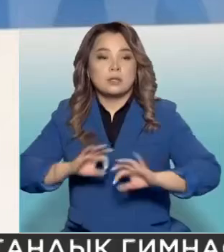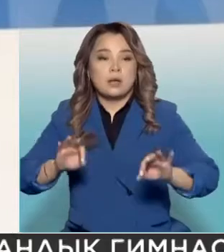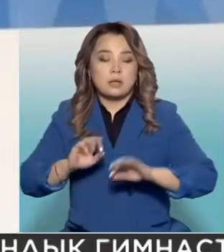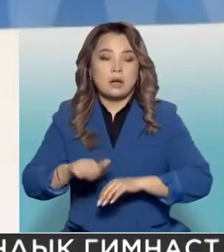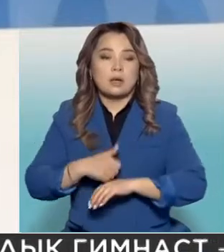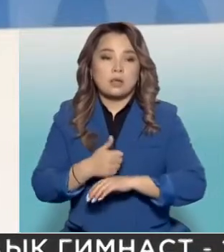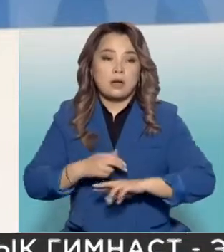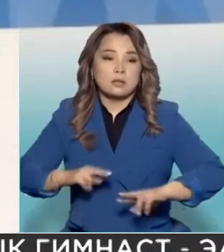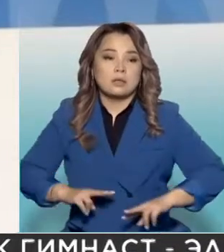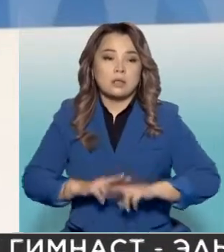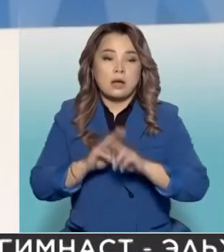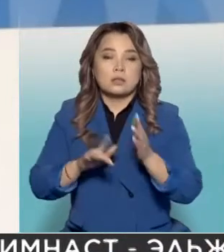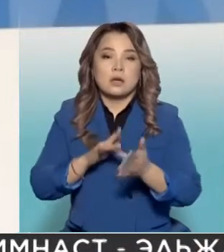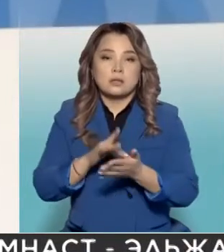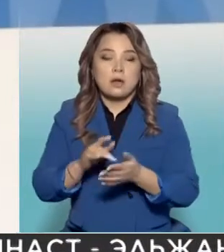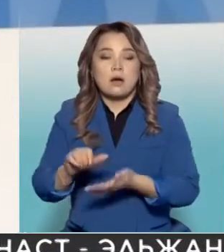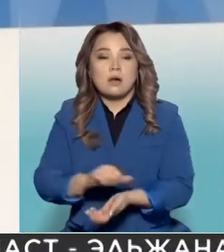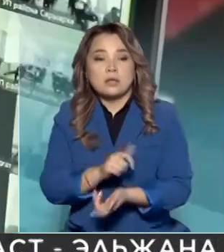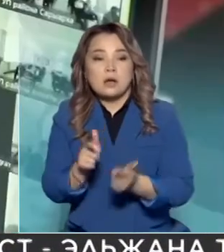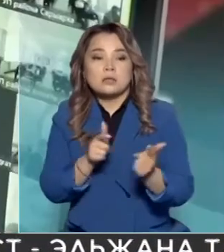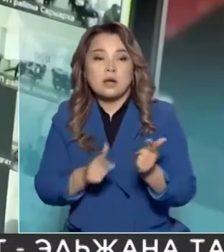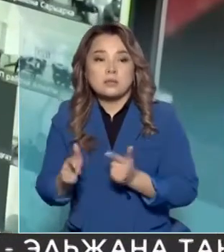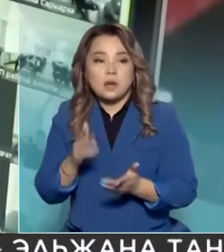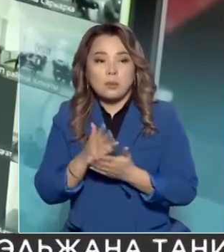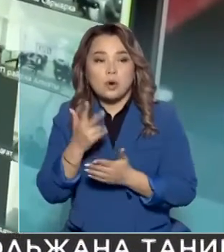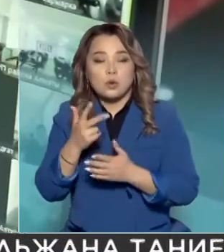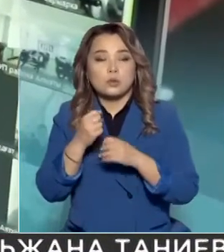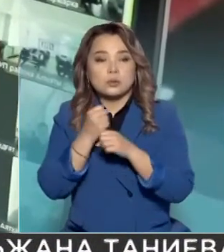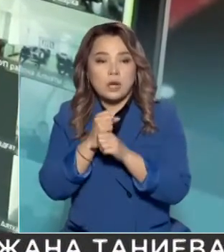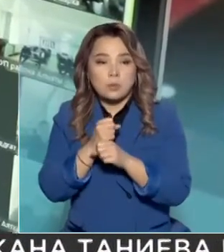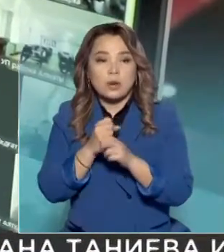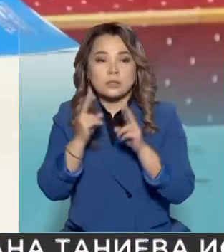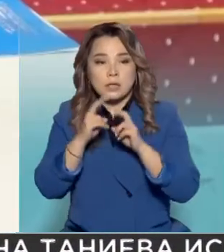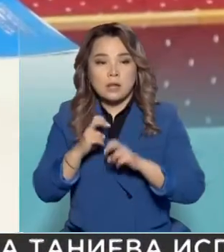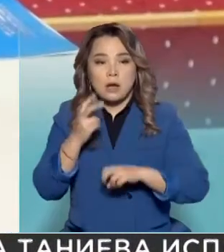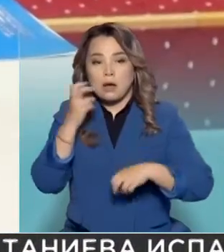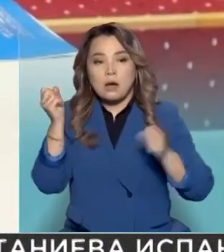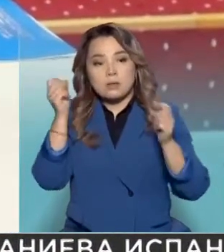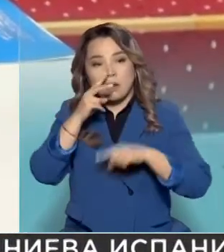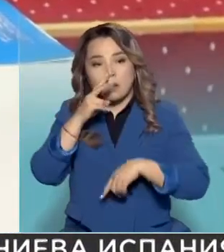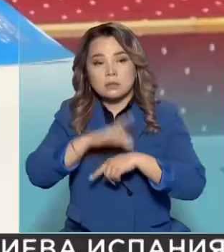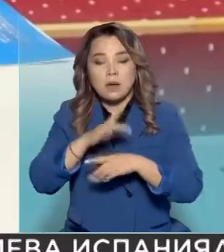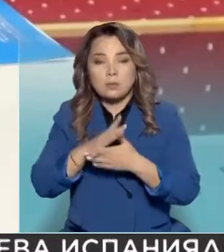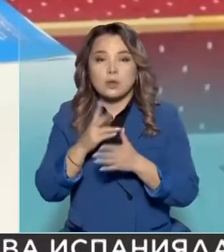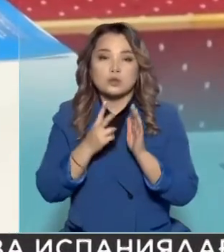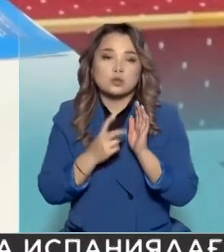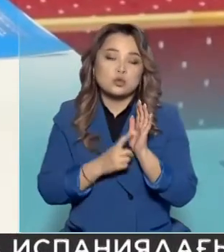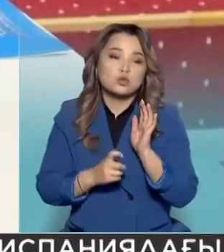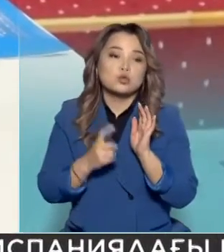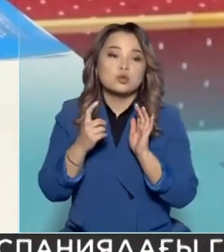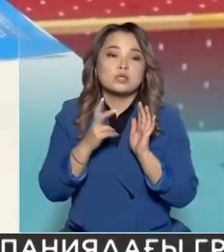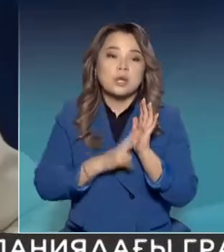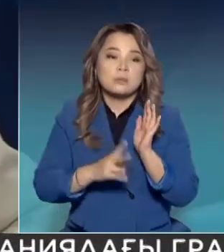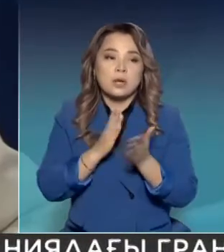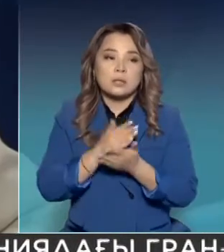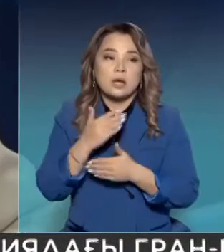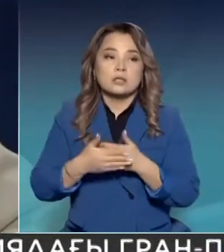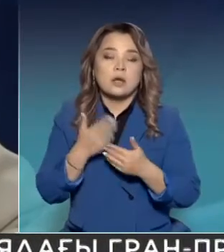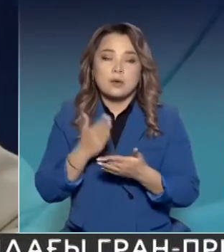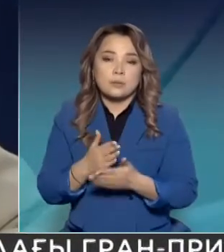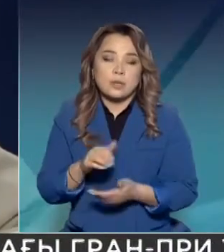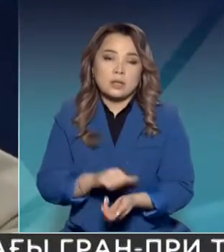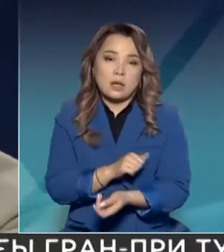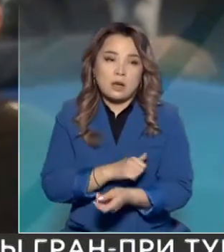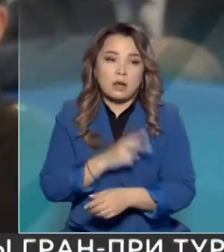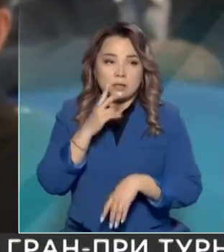бас қаласында есірткі әзірлеумен айналысқан 3 зертхана анықталған. Заңсыз айналымнан 170 килограммға жуық есірткі тәркіленді.